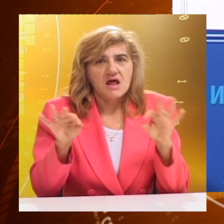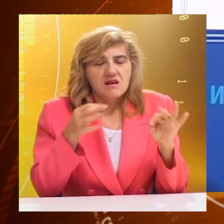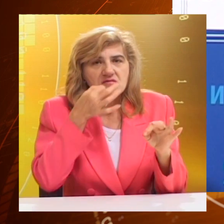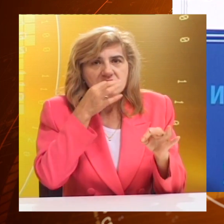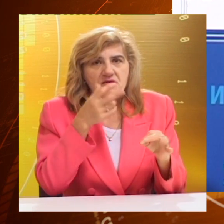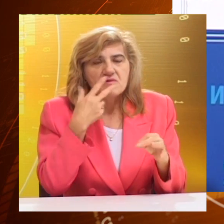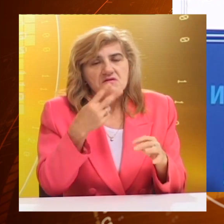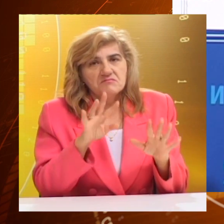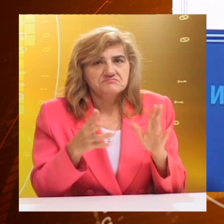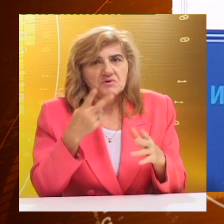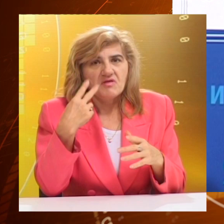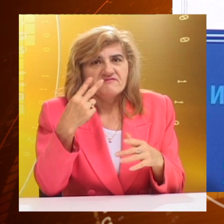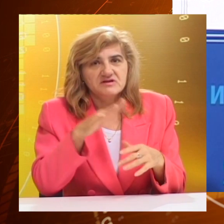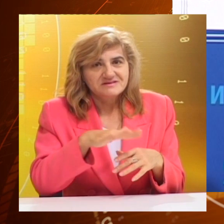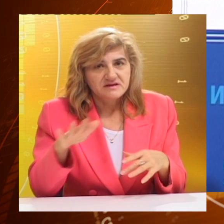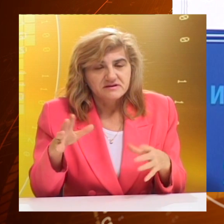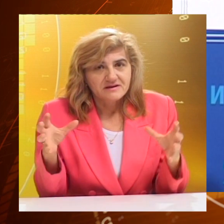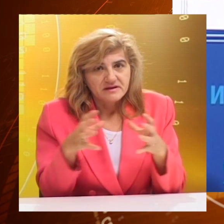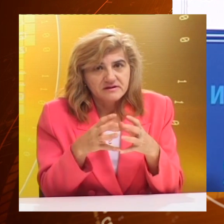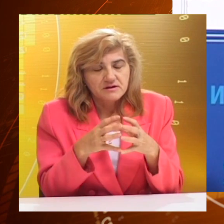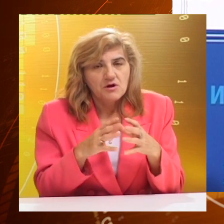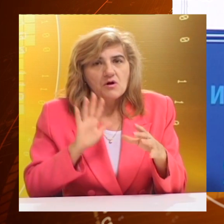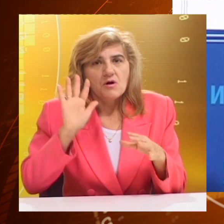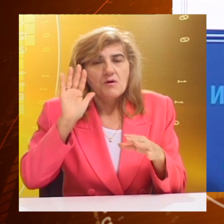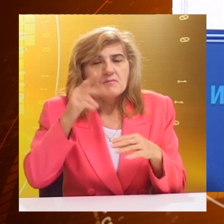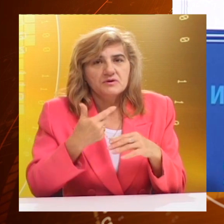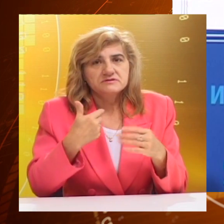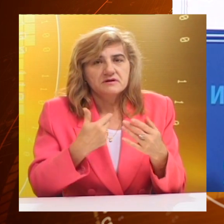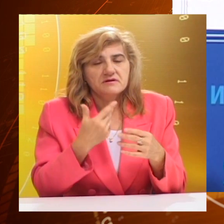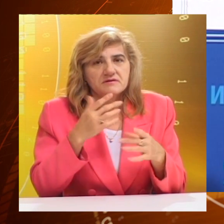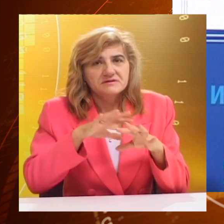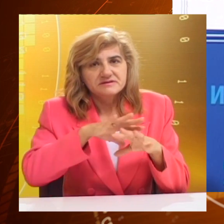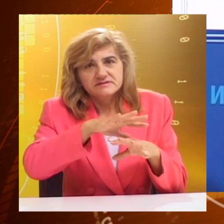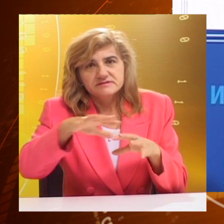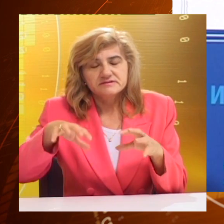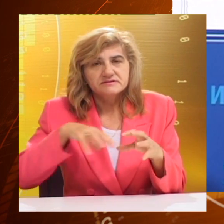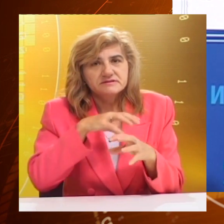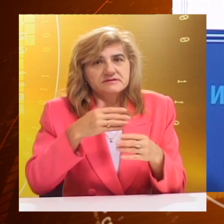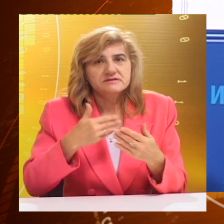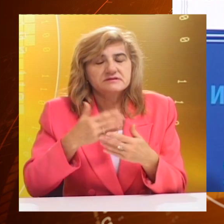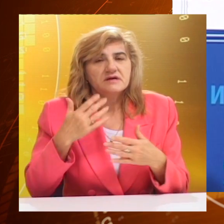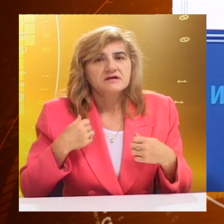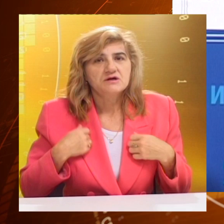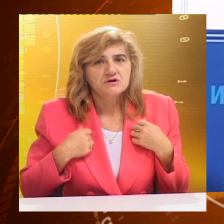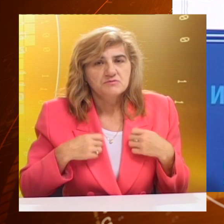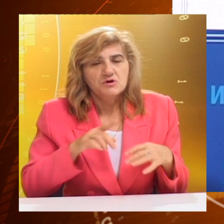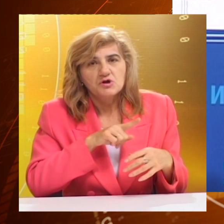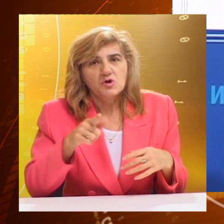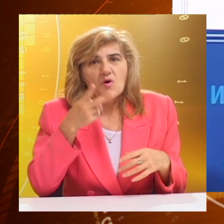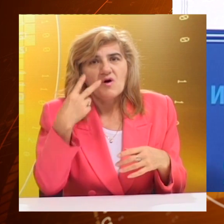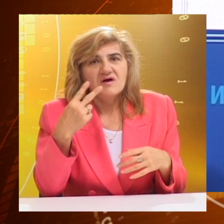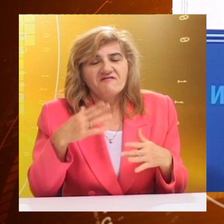škola do 20 najbolje dece, a onda ćemo mi selektovati za teritoriju celog grada Subotice